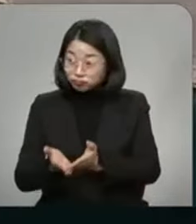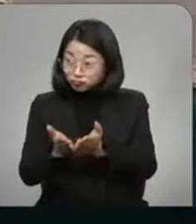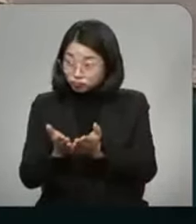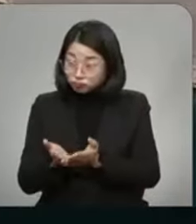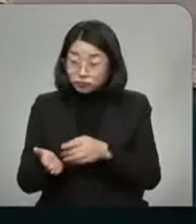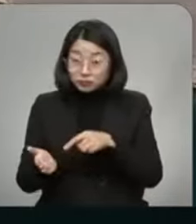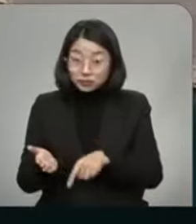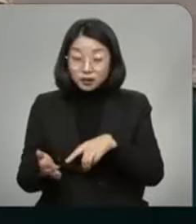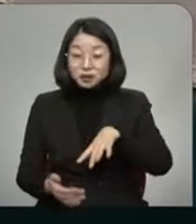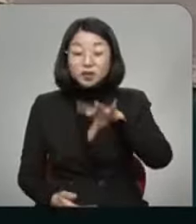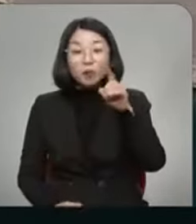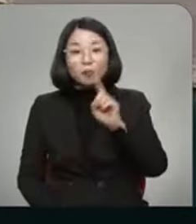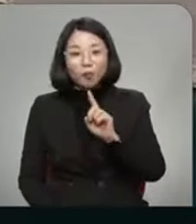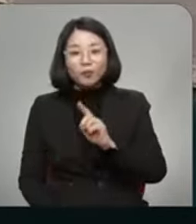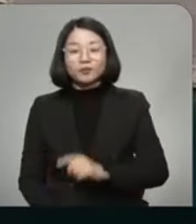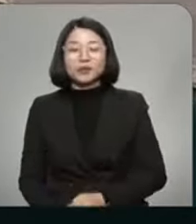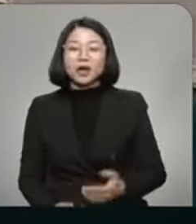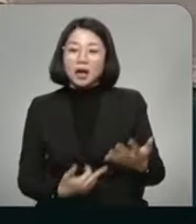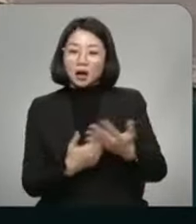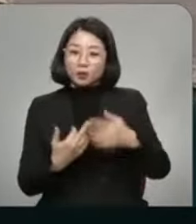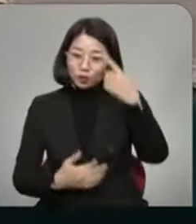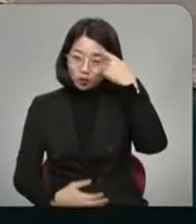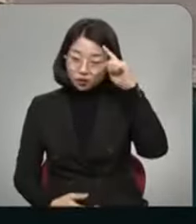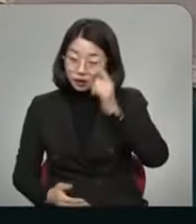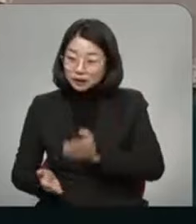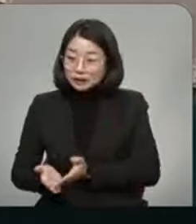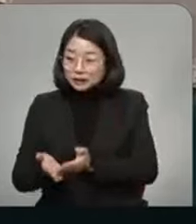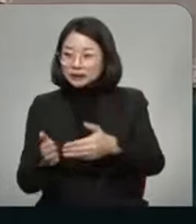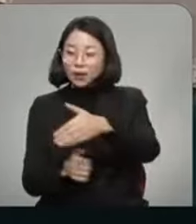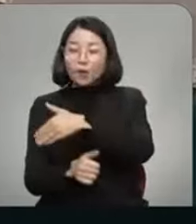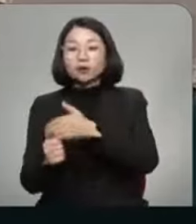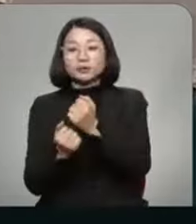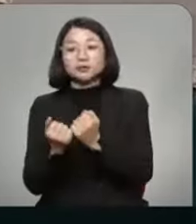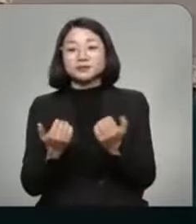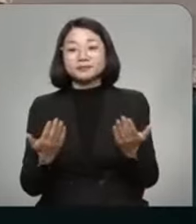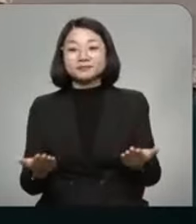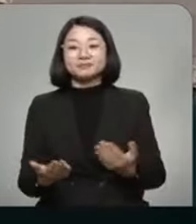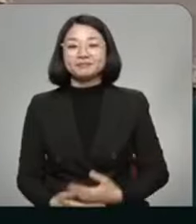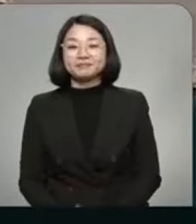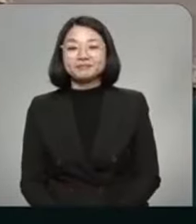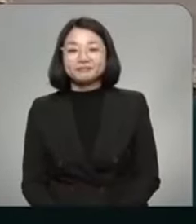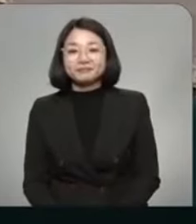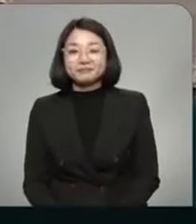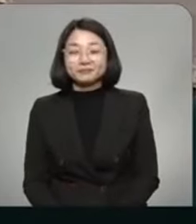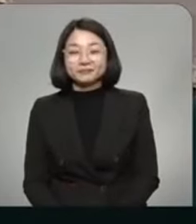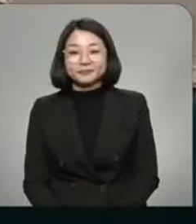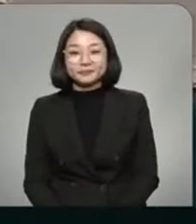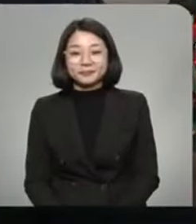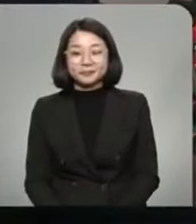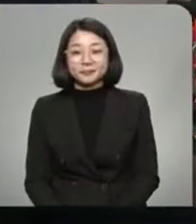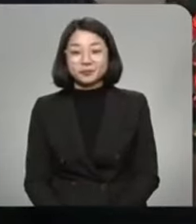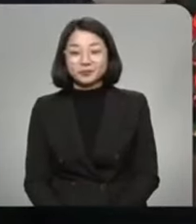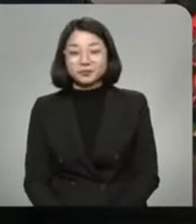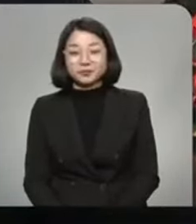보도. 오늘은 첫 순서로 강원도 러시아 항로 현황을 살펴봅니다. 정상빈 기자입니다.